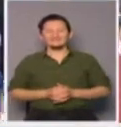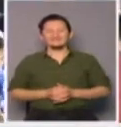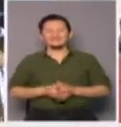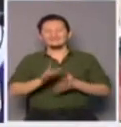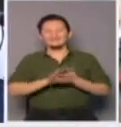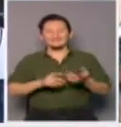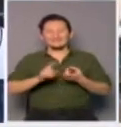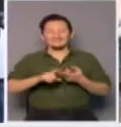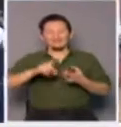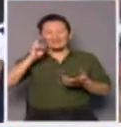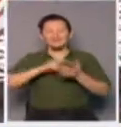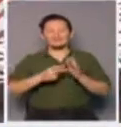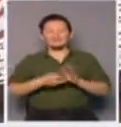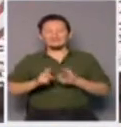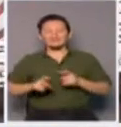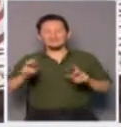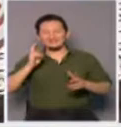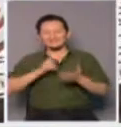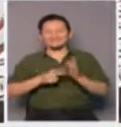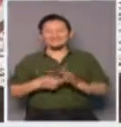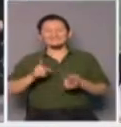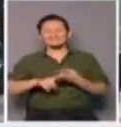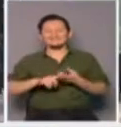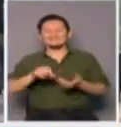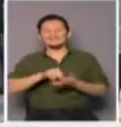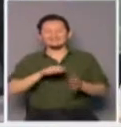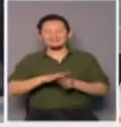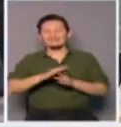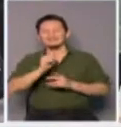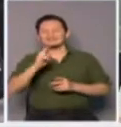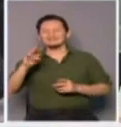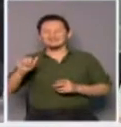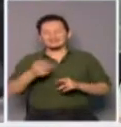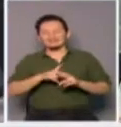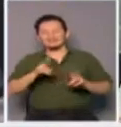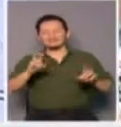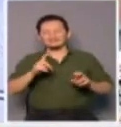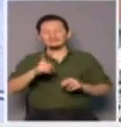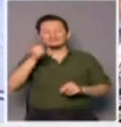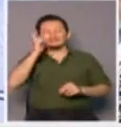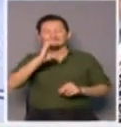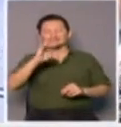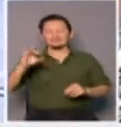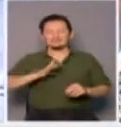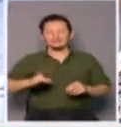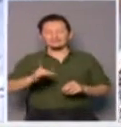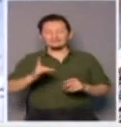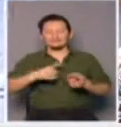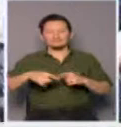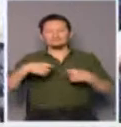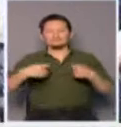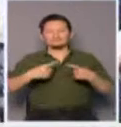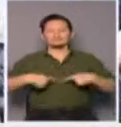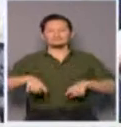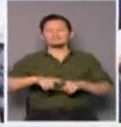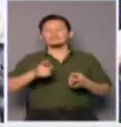Затем на противоположной стороне этой улицы был открыт торговый центр «Аку». Этот объект в советское время принадлежал районному потребительскому